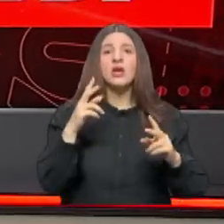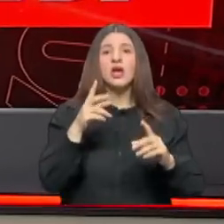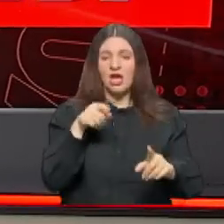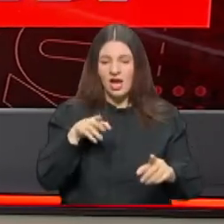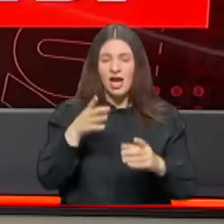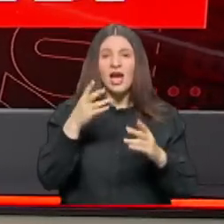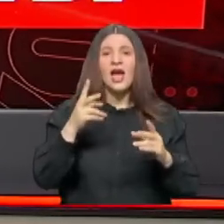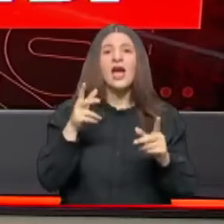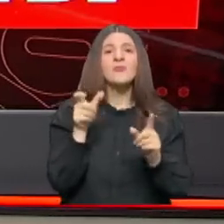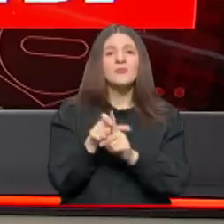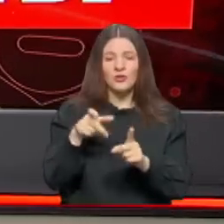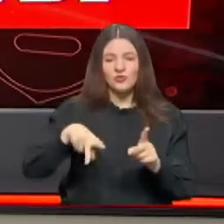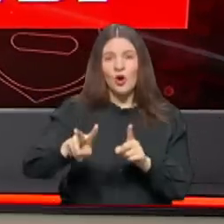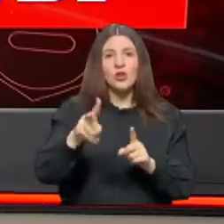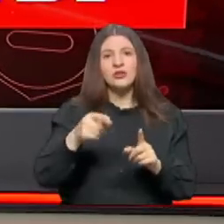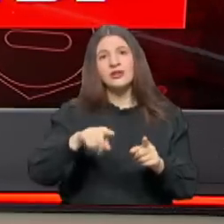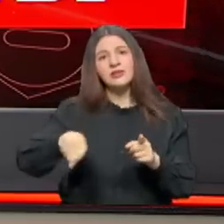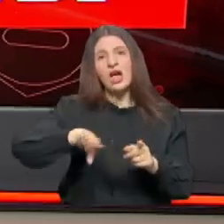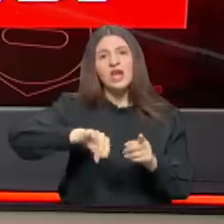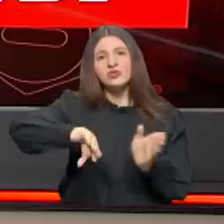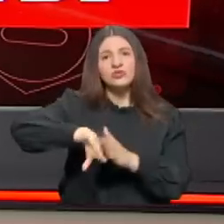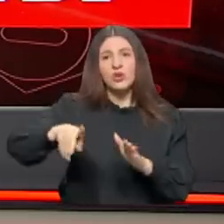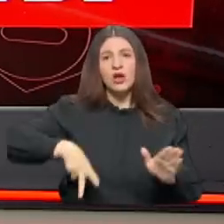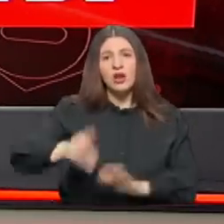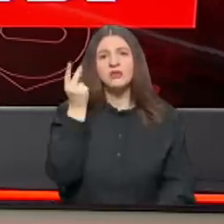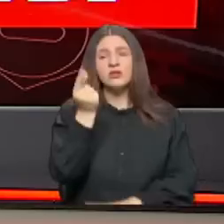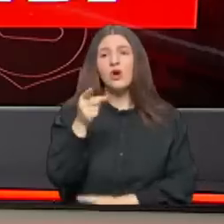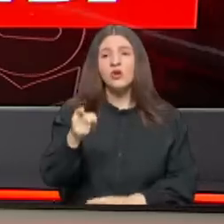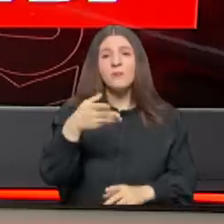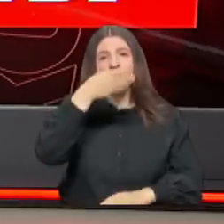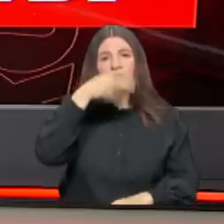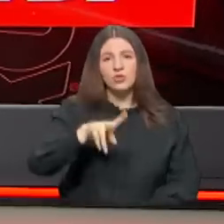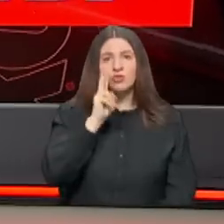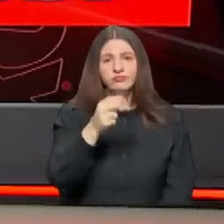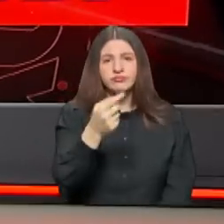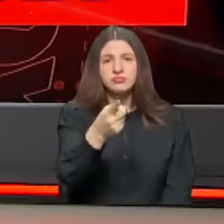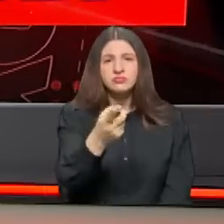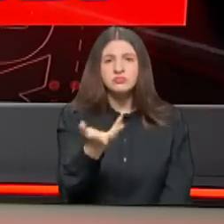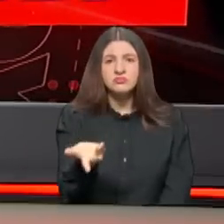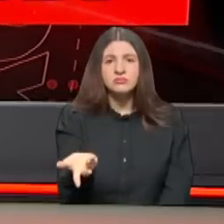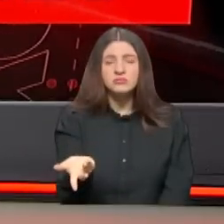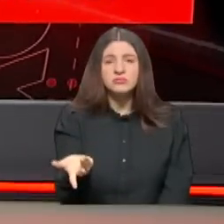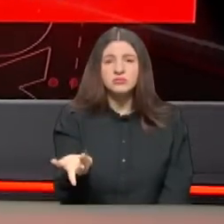şeridini işgal edenler yapıyor. Onların Mercedes'lerini yollarda görürsünüz.